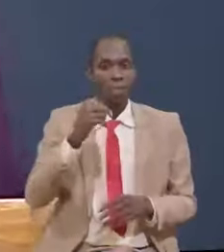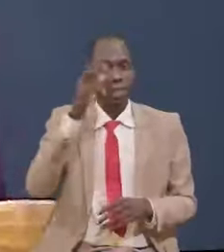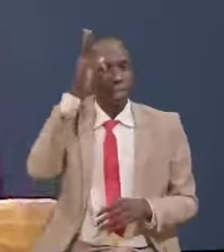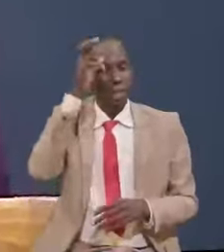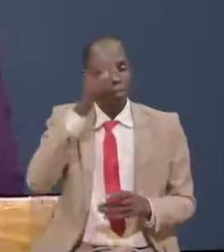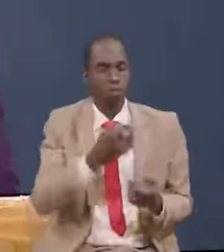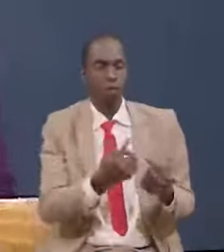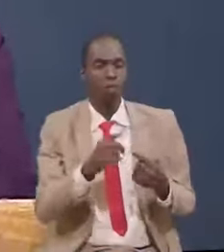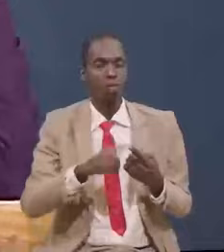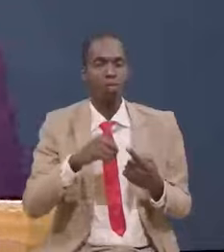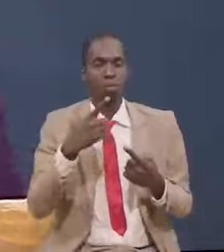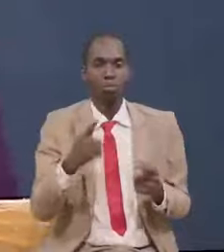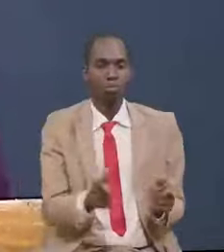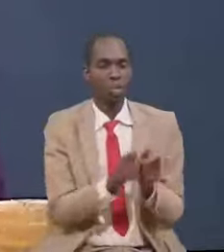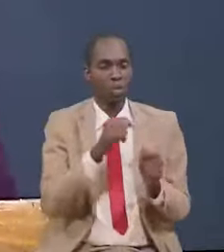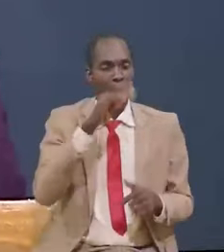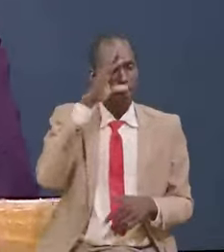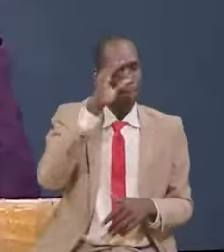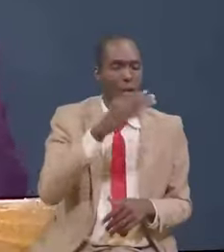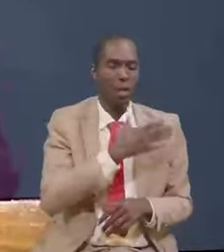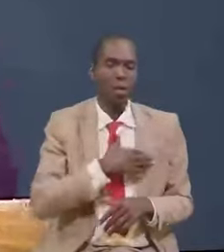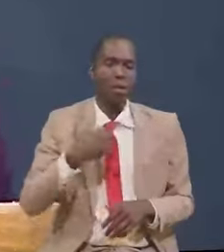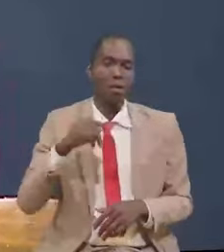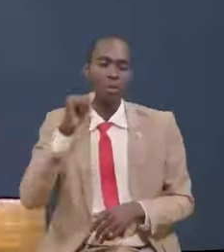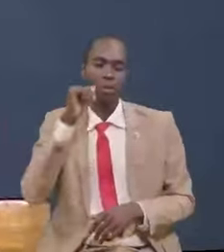Le diable est venu vers l'homme et la femme.